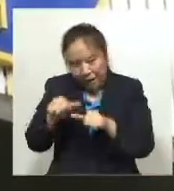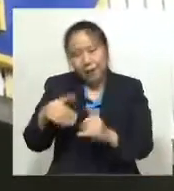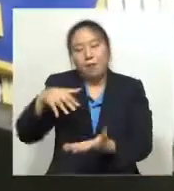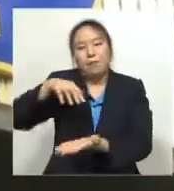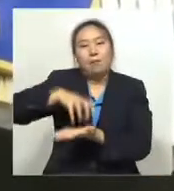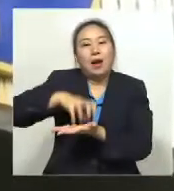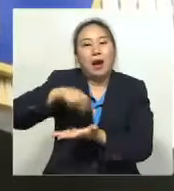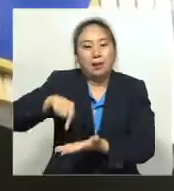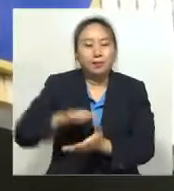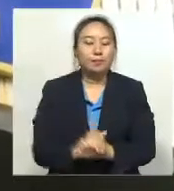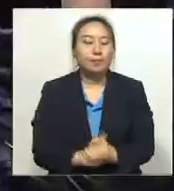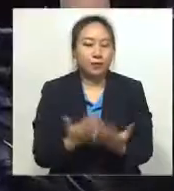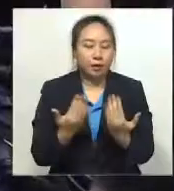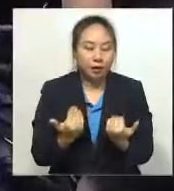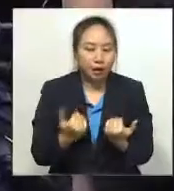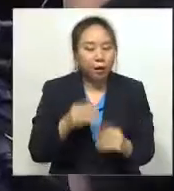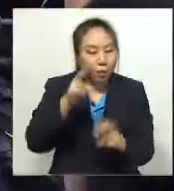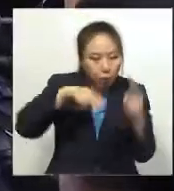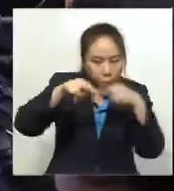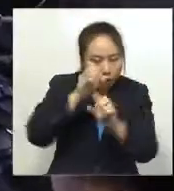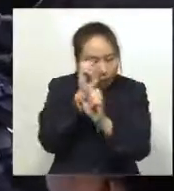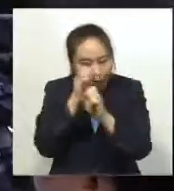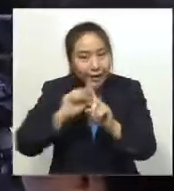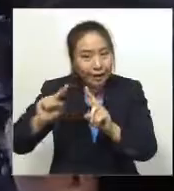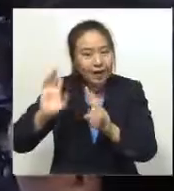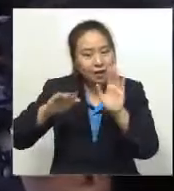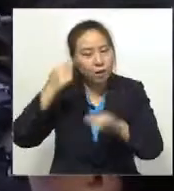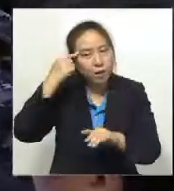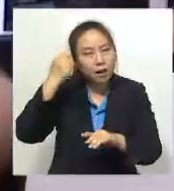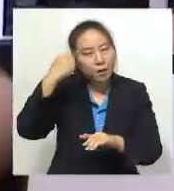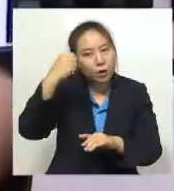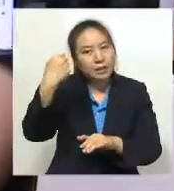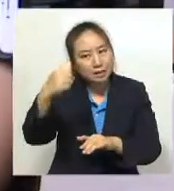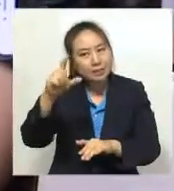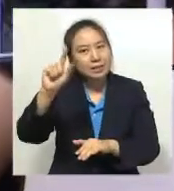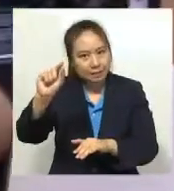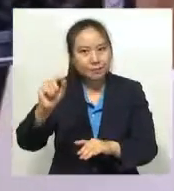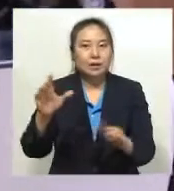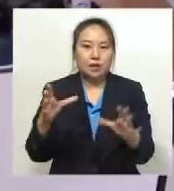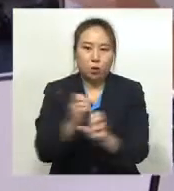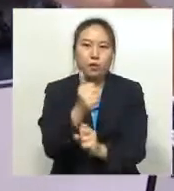างนิติวิทยาศาสตร์และพยานหลักฐานอื่นๆคาดว่าจะทราบผลภายใน 10-20 วันนี้ค่ะ